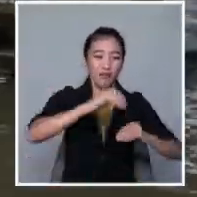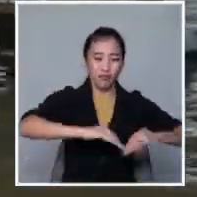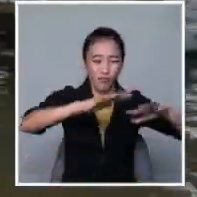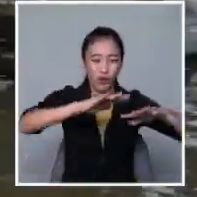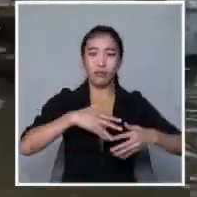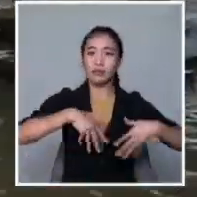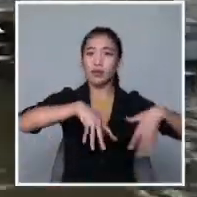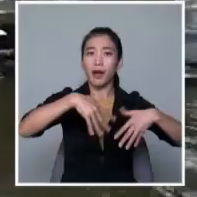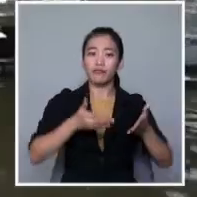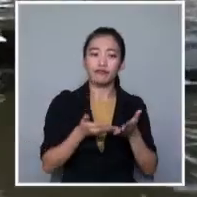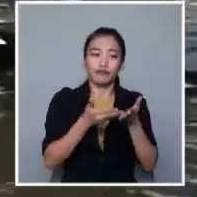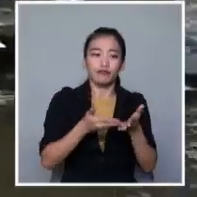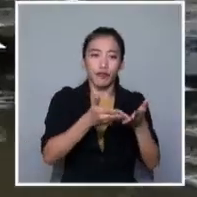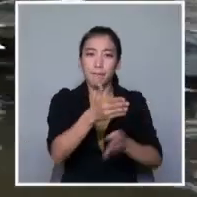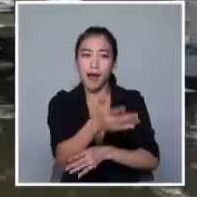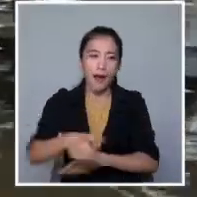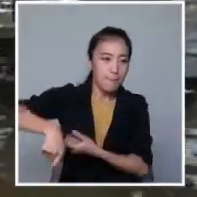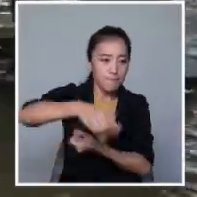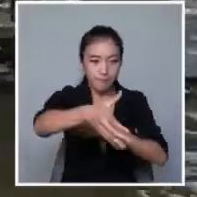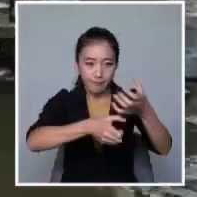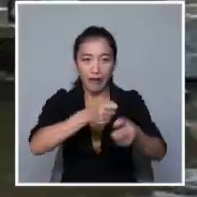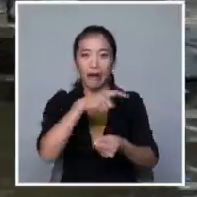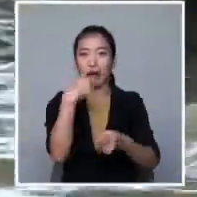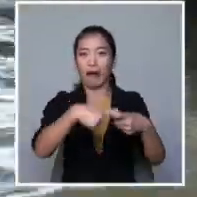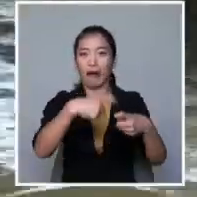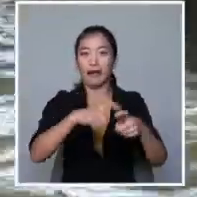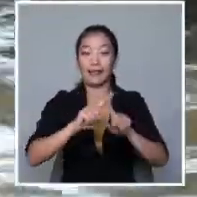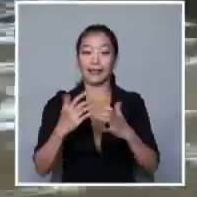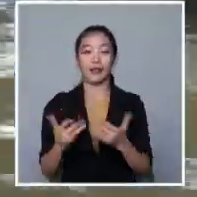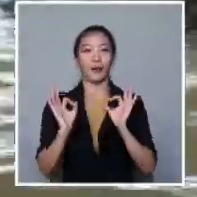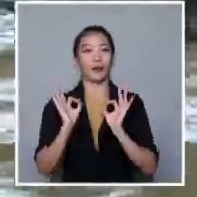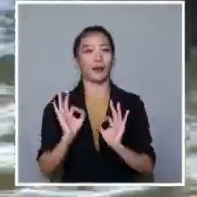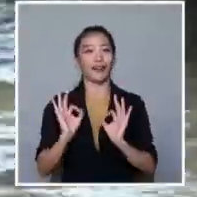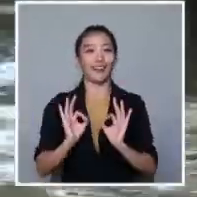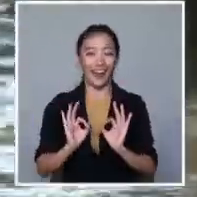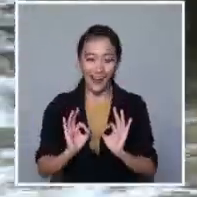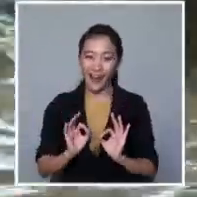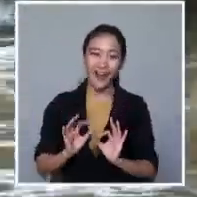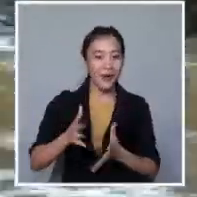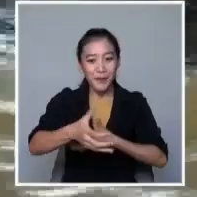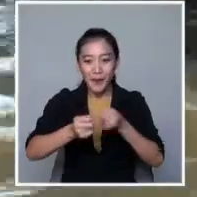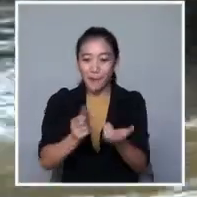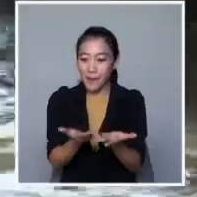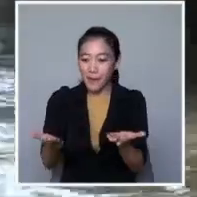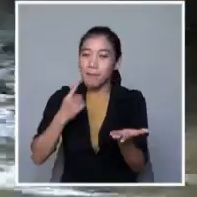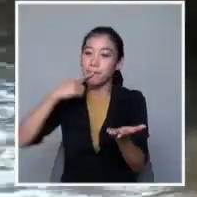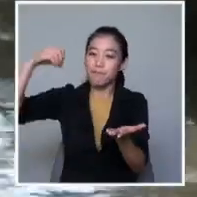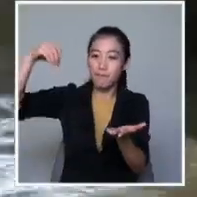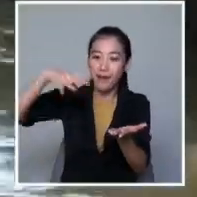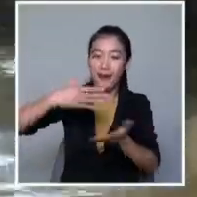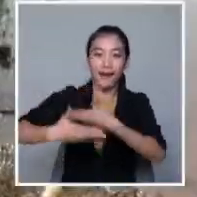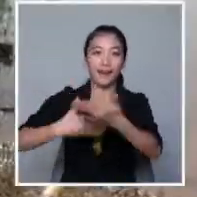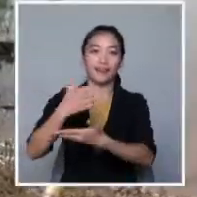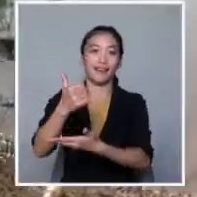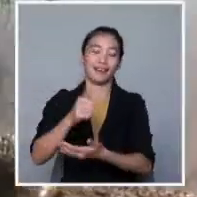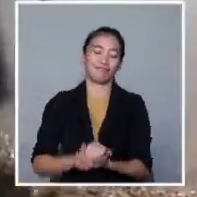ามารถออกทะเลหาปลาแล้วก็มาตากแบบนี้ได ้นะแหมมาช่วงเที่ยงด้วยนะถ้าได้ข้าวสวยร้อนๆนี่นะอร่อยเลยทีเดียวละครับผม